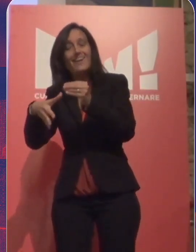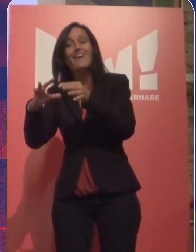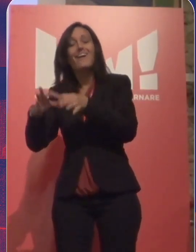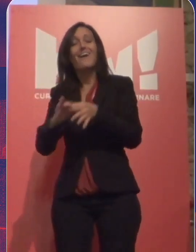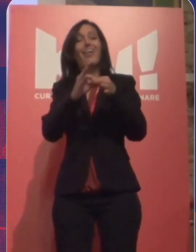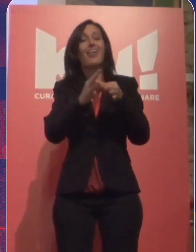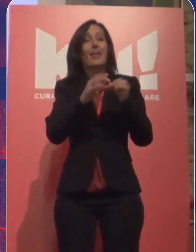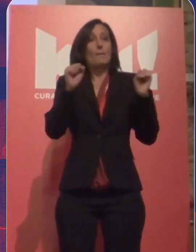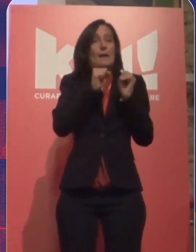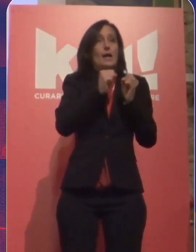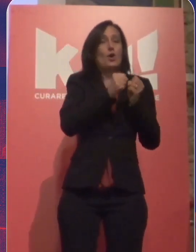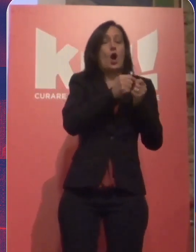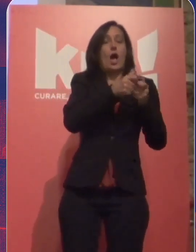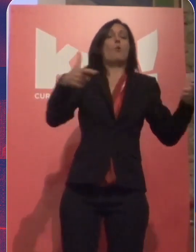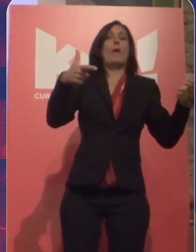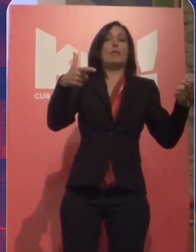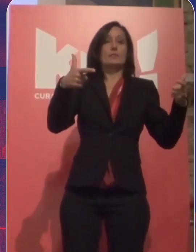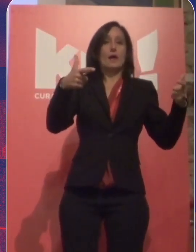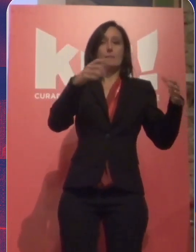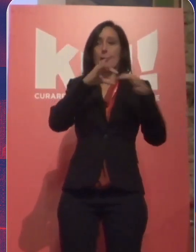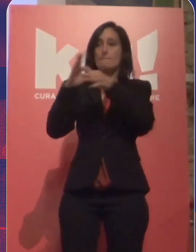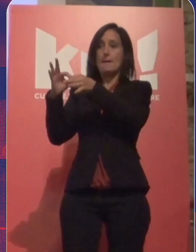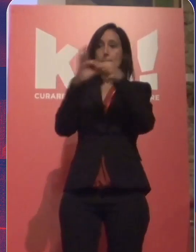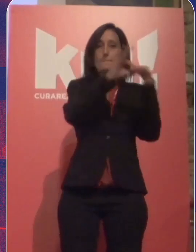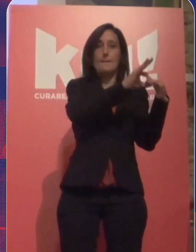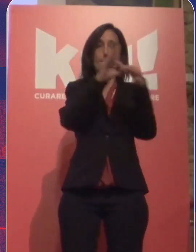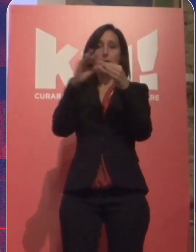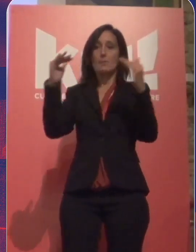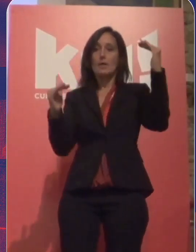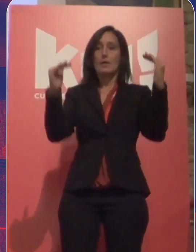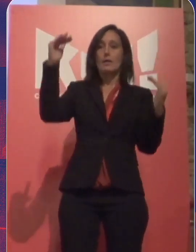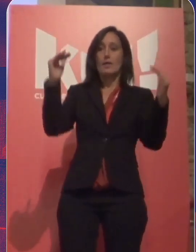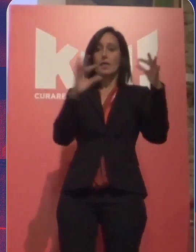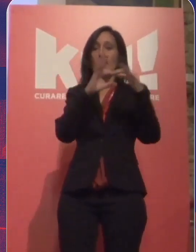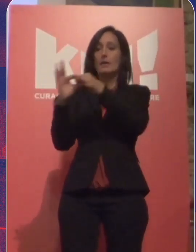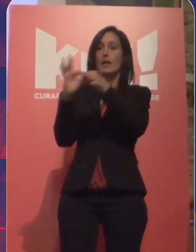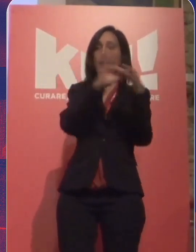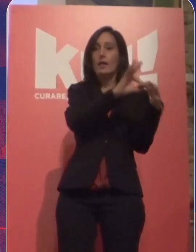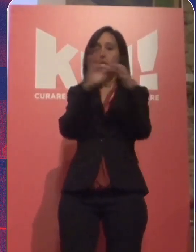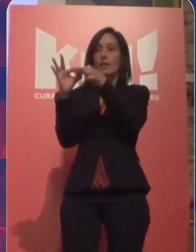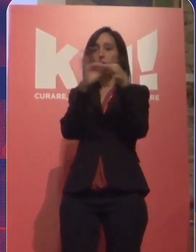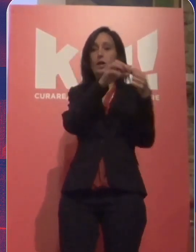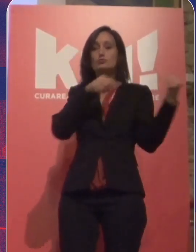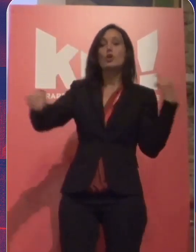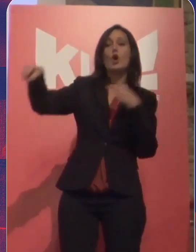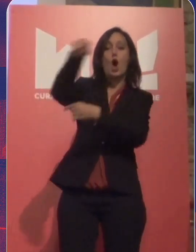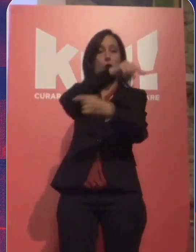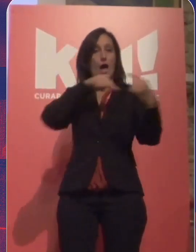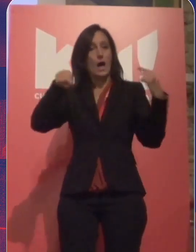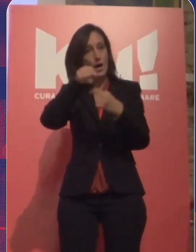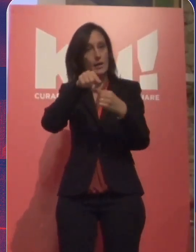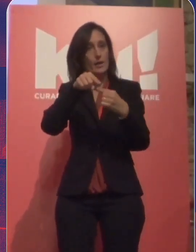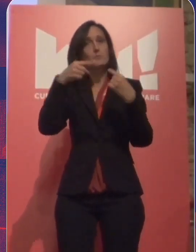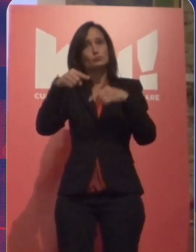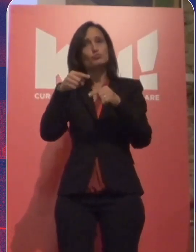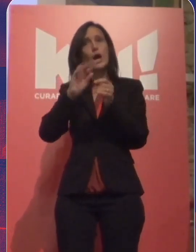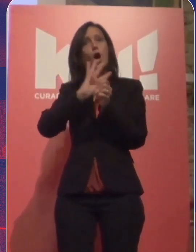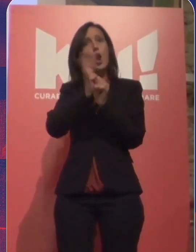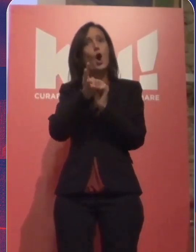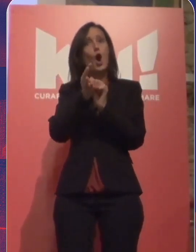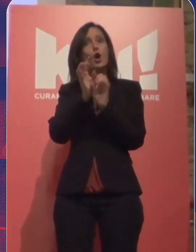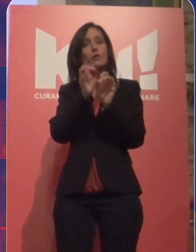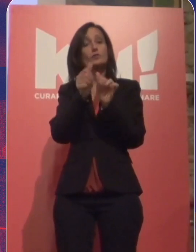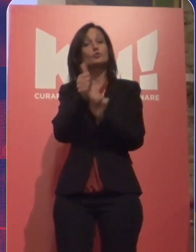già descritto pre covip ma che il covip diciamo ha mostrato la